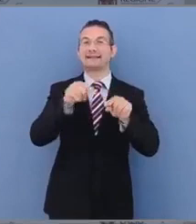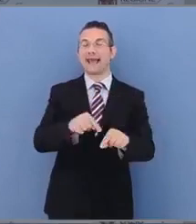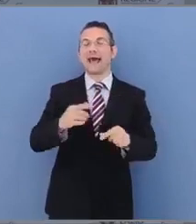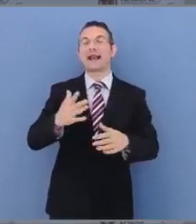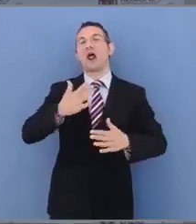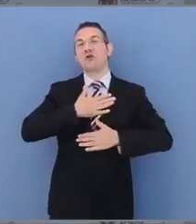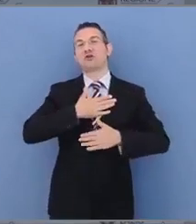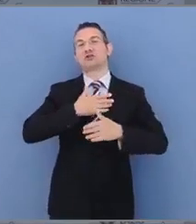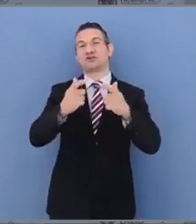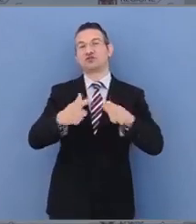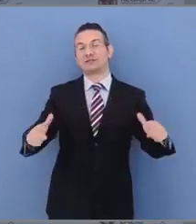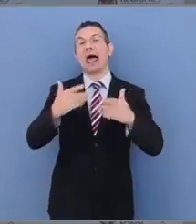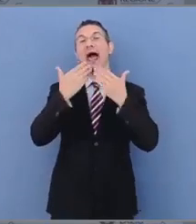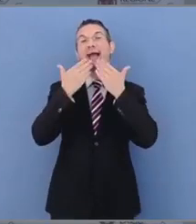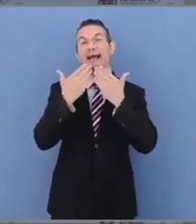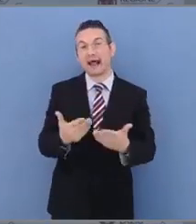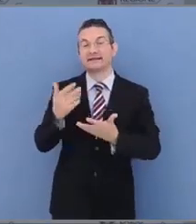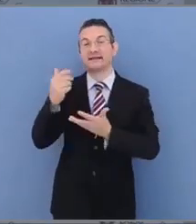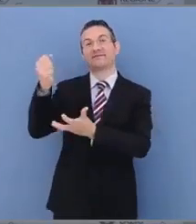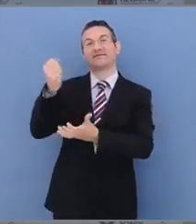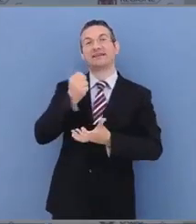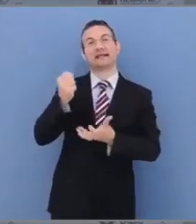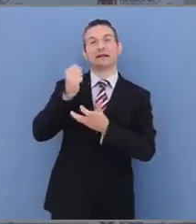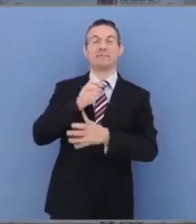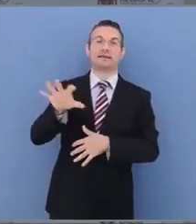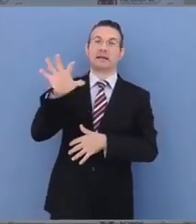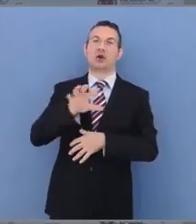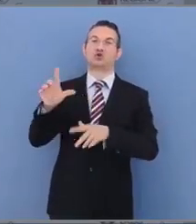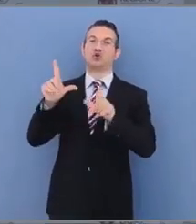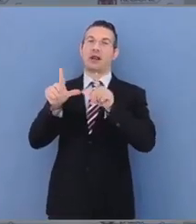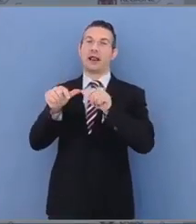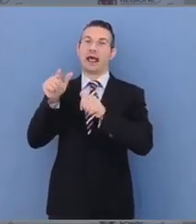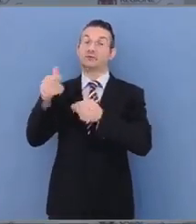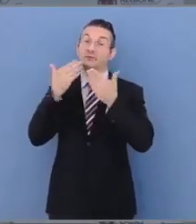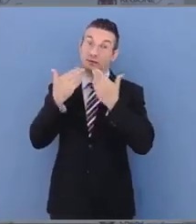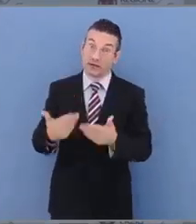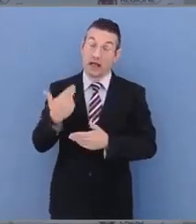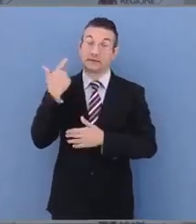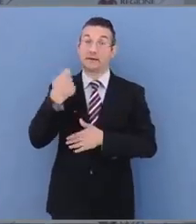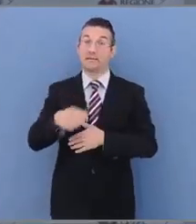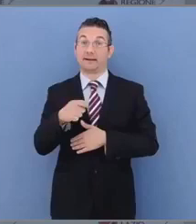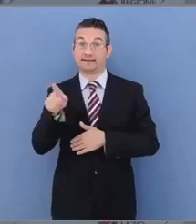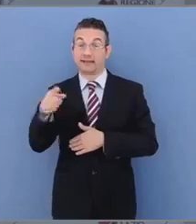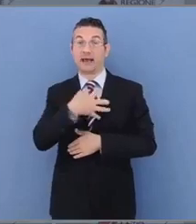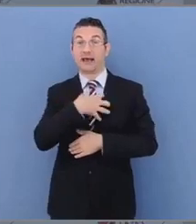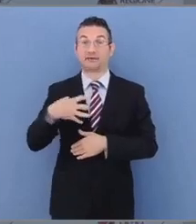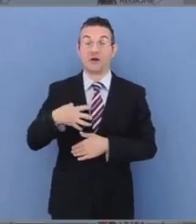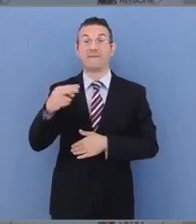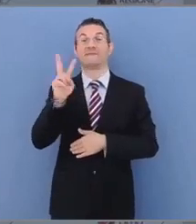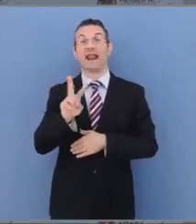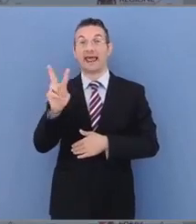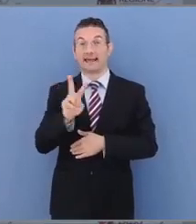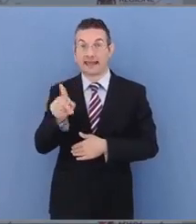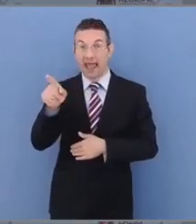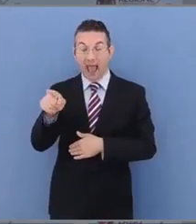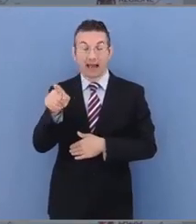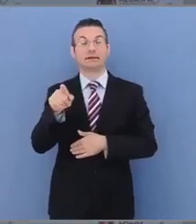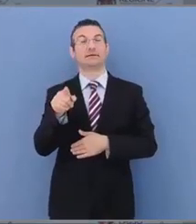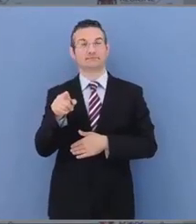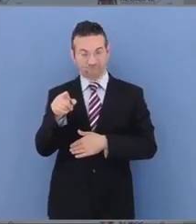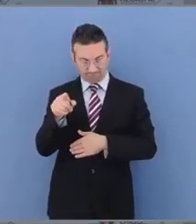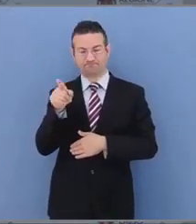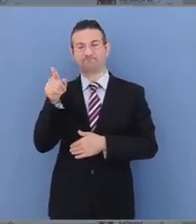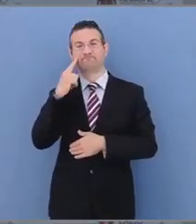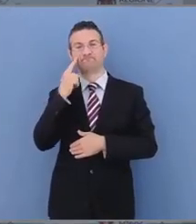finanziamenti della Regione Lazio, in cui ringrazio il Presidente, l'Assessore Valeriani, che sta sul pezzo di ognuno dei cantieri